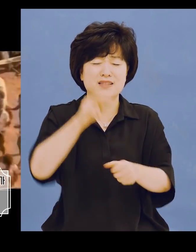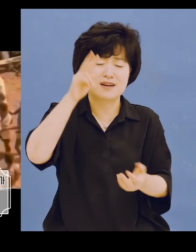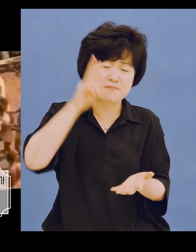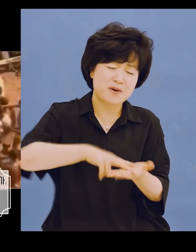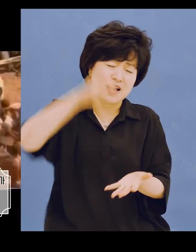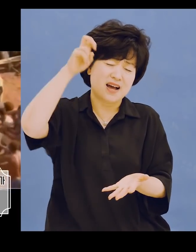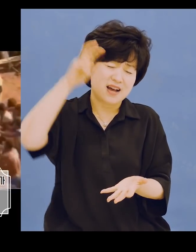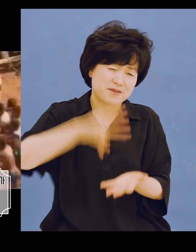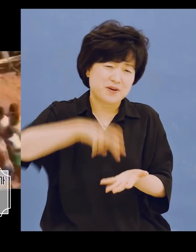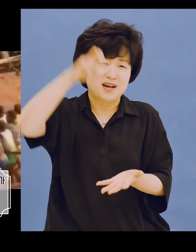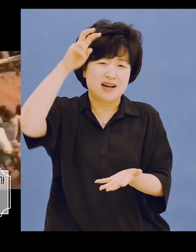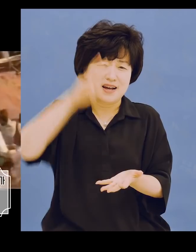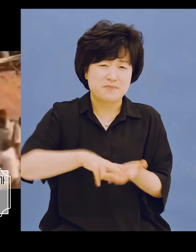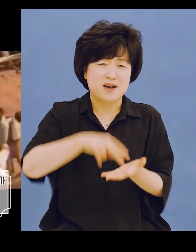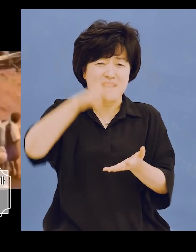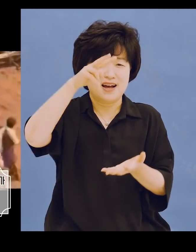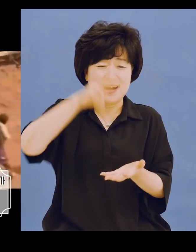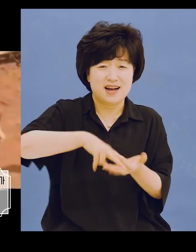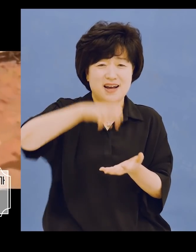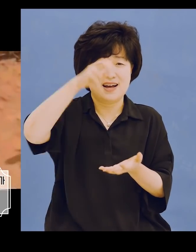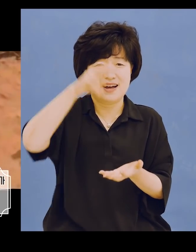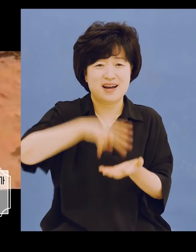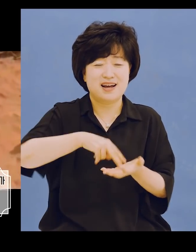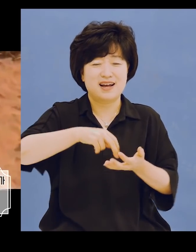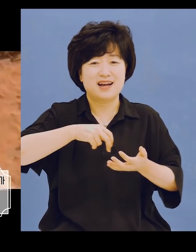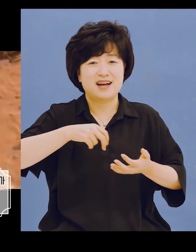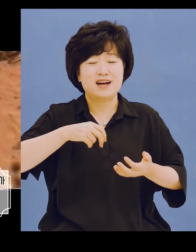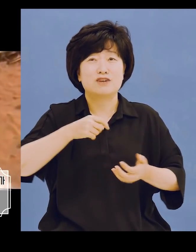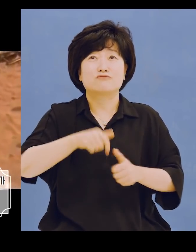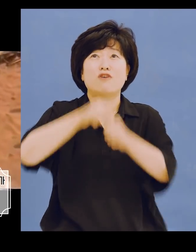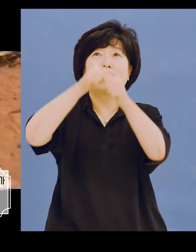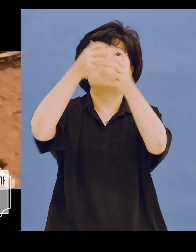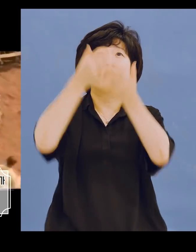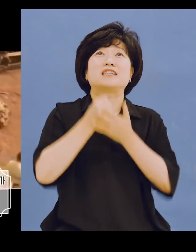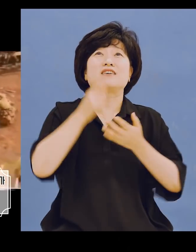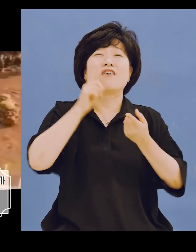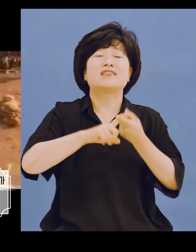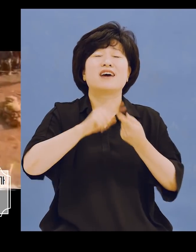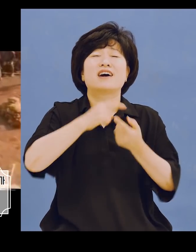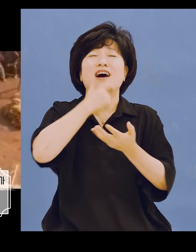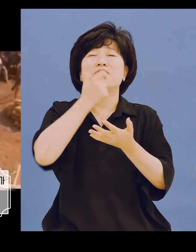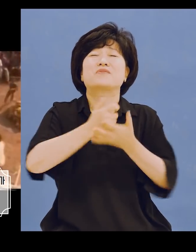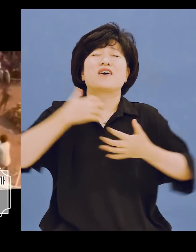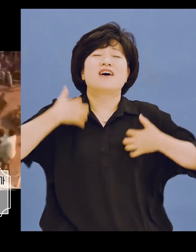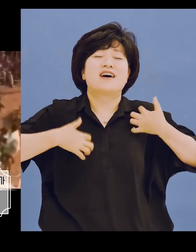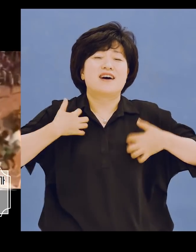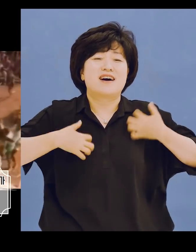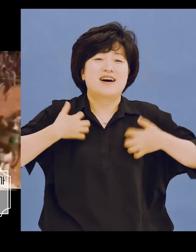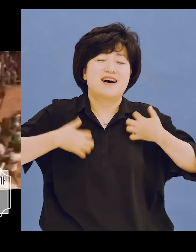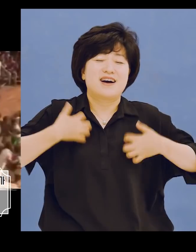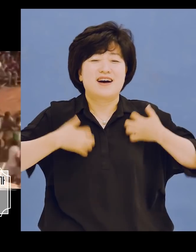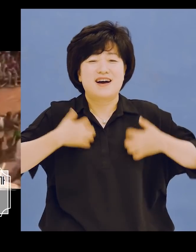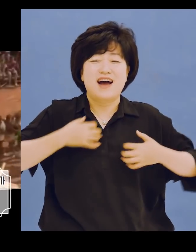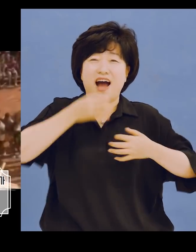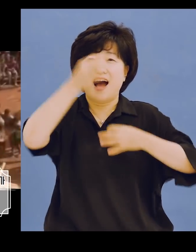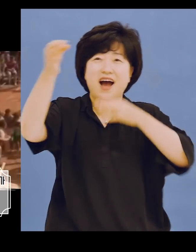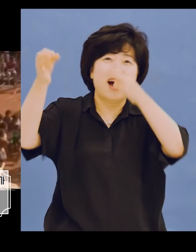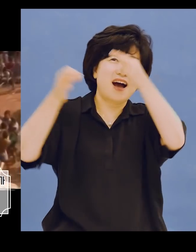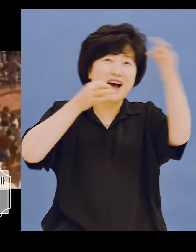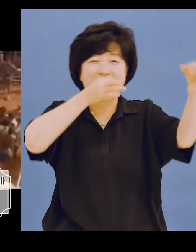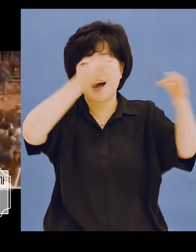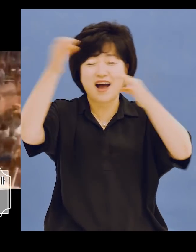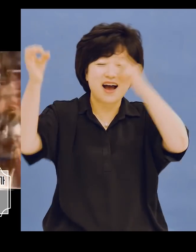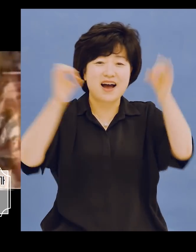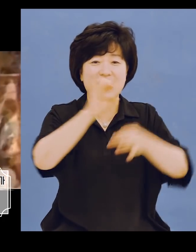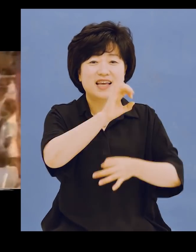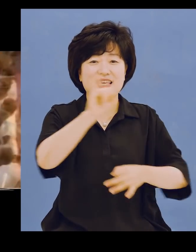펄펄 뛰면서 춤을 추며 손을 들고 그 구원의 감격을 외쳐요. 그때 부르는 소리가 이따오입니다. 이따오.